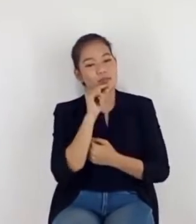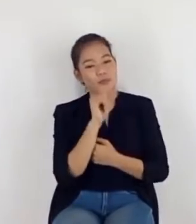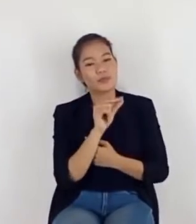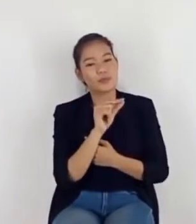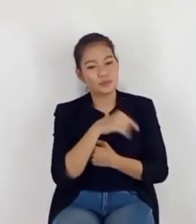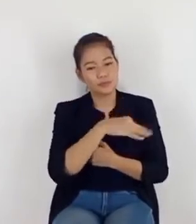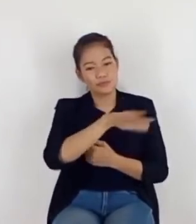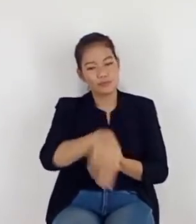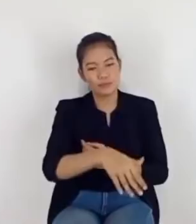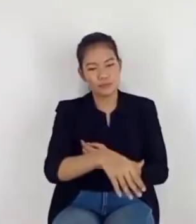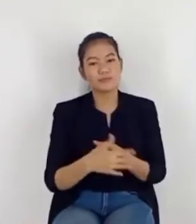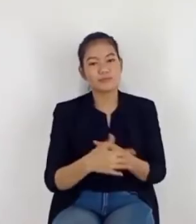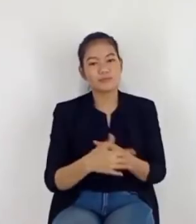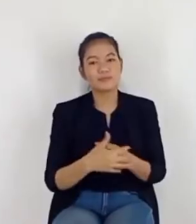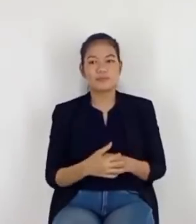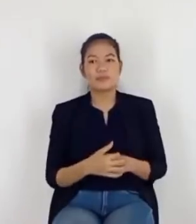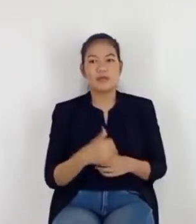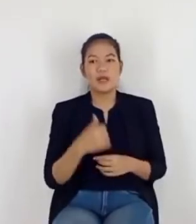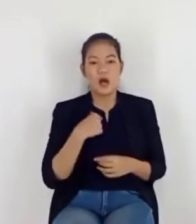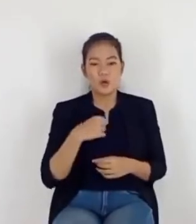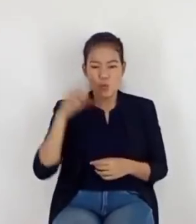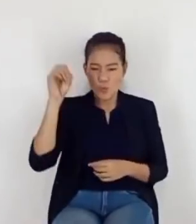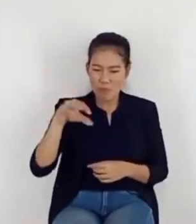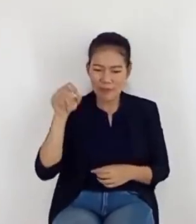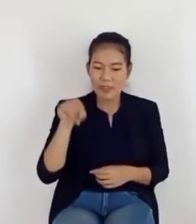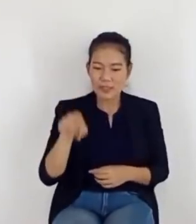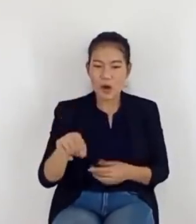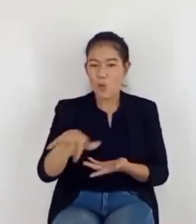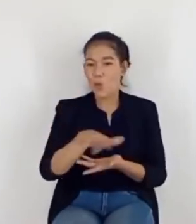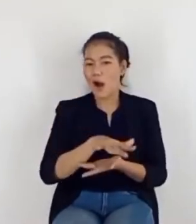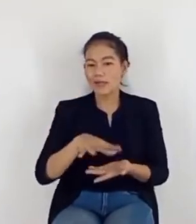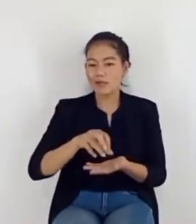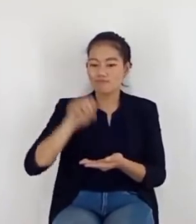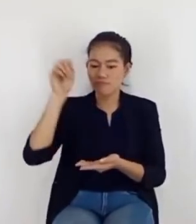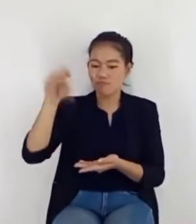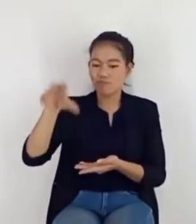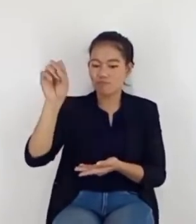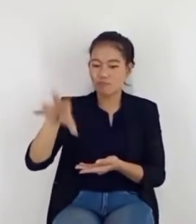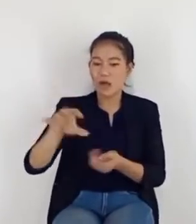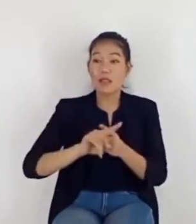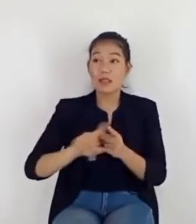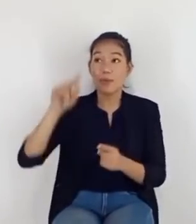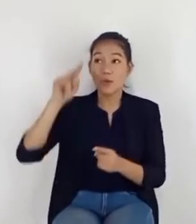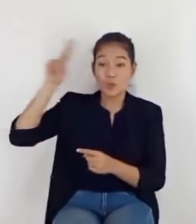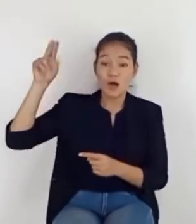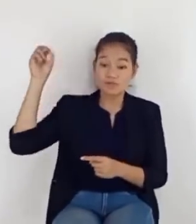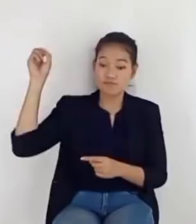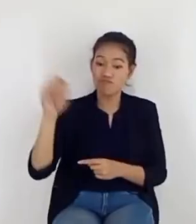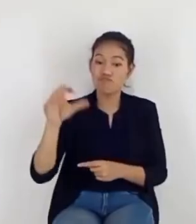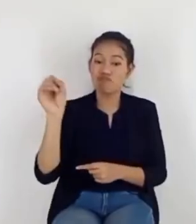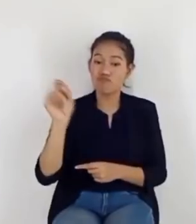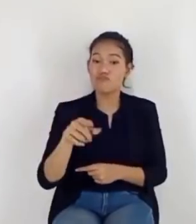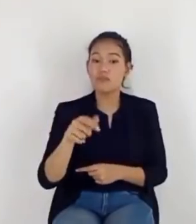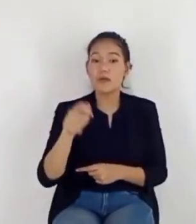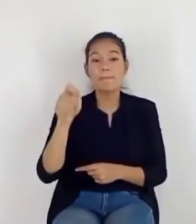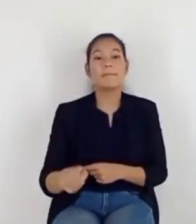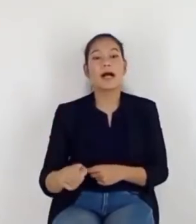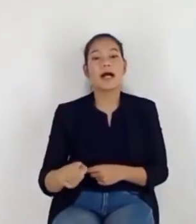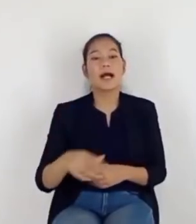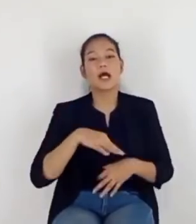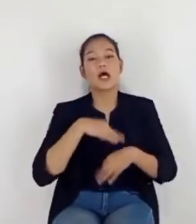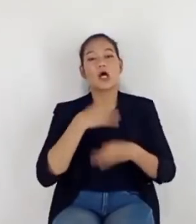tidak layak. Aku membaptis kamu dengan air, tetapi ia akan membaptis kamu dengan Roh